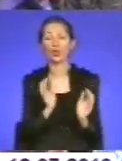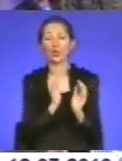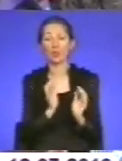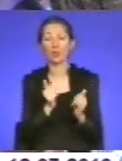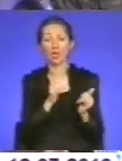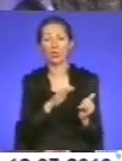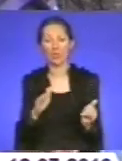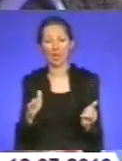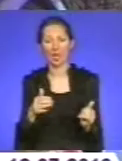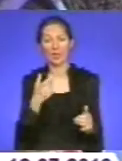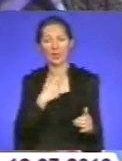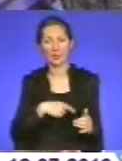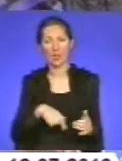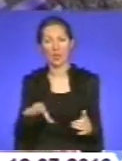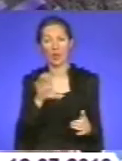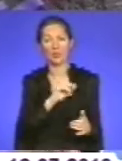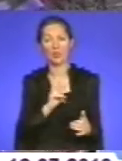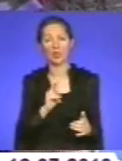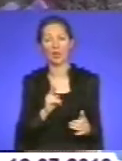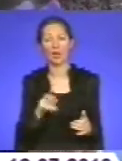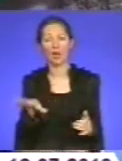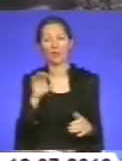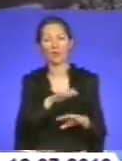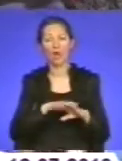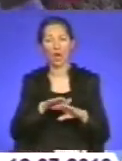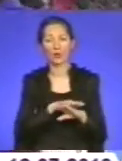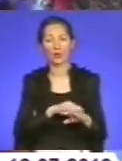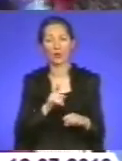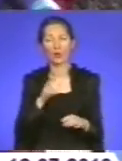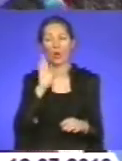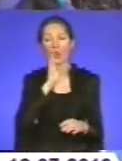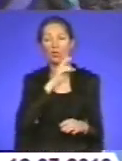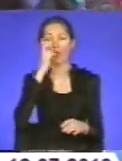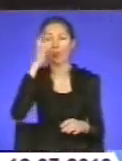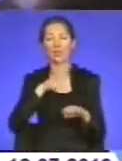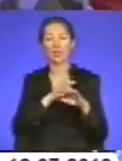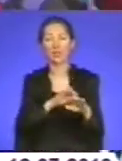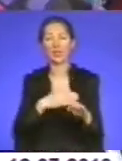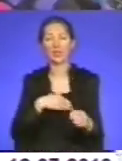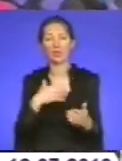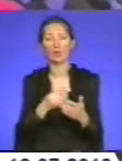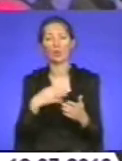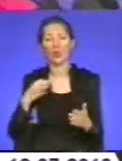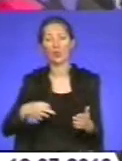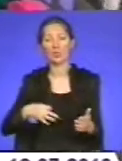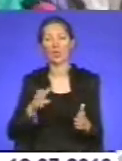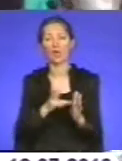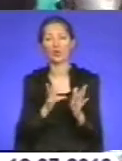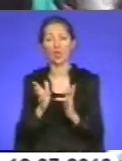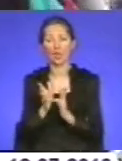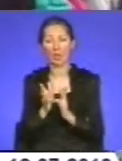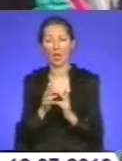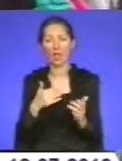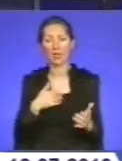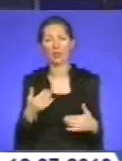за себе, за всіх, хто мене оточує, весь люд. Тому що Матінка Божа, вона веде нас до свого Сина, до Ісуса Христа, до нашого